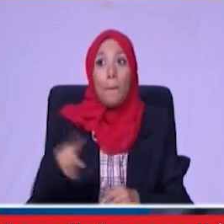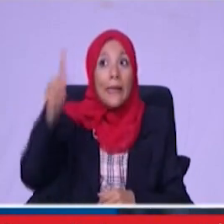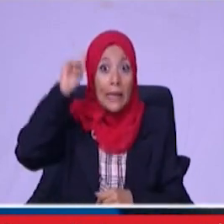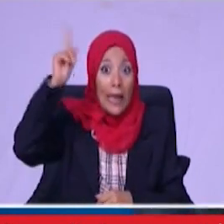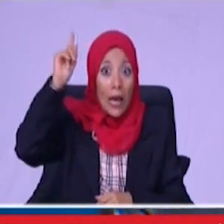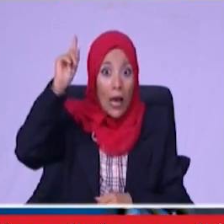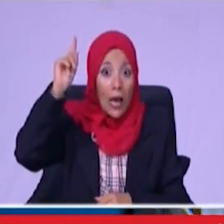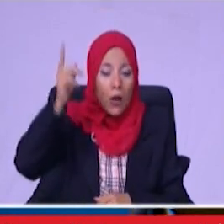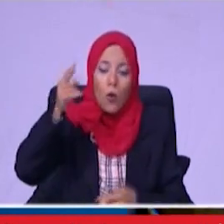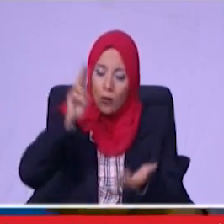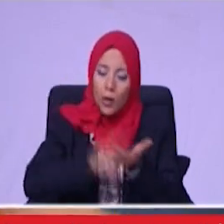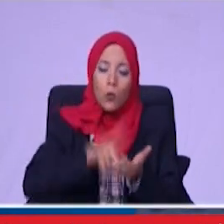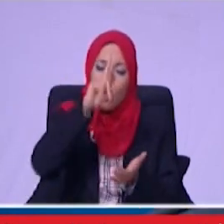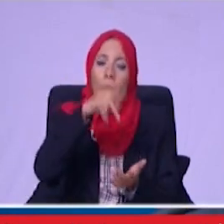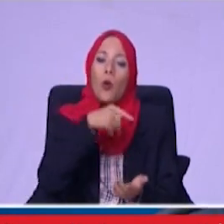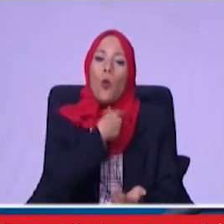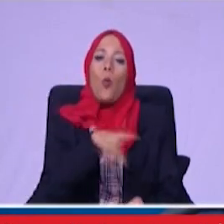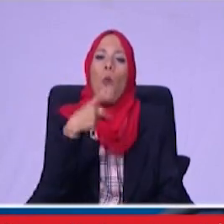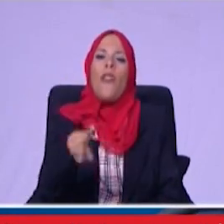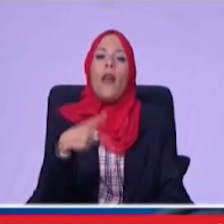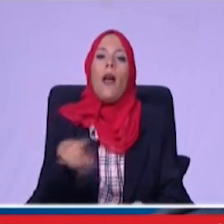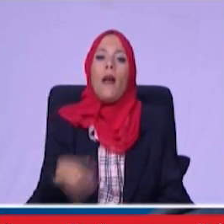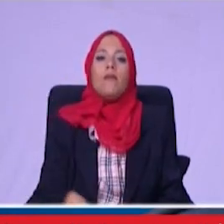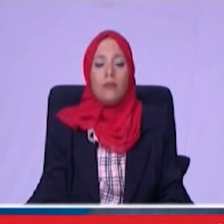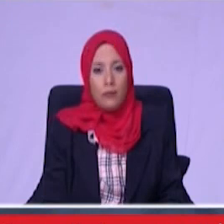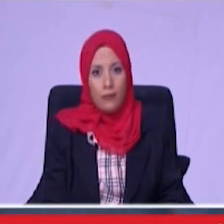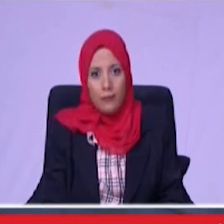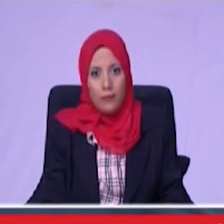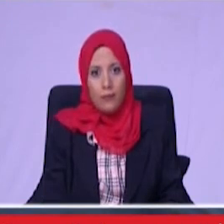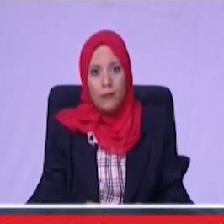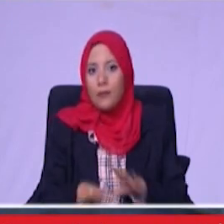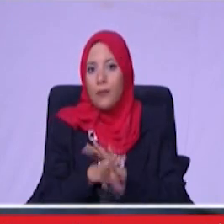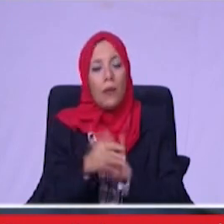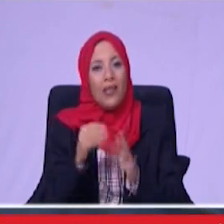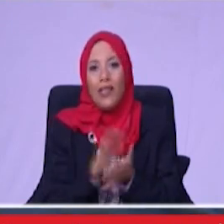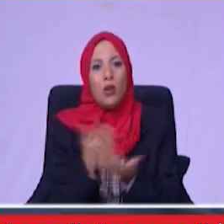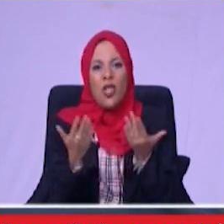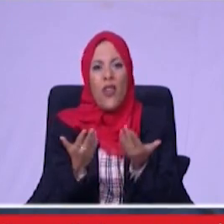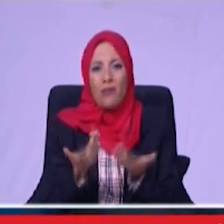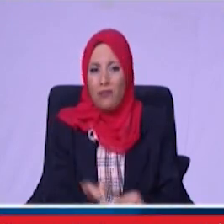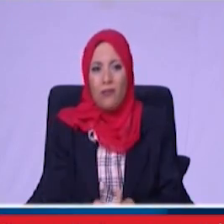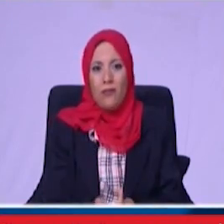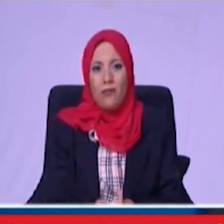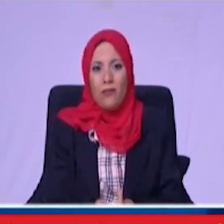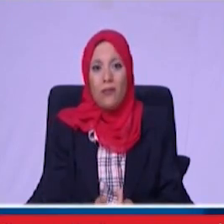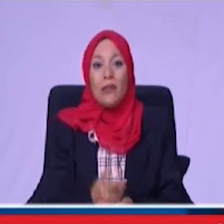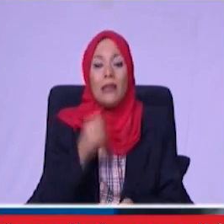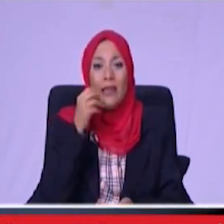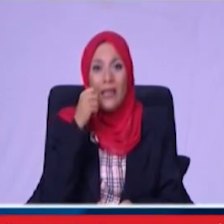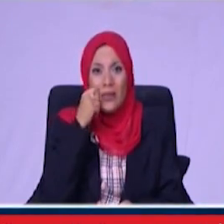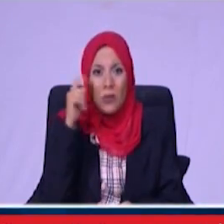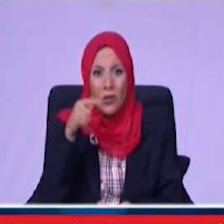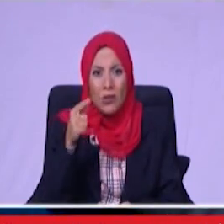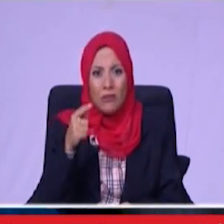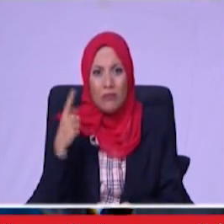في شفاعه منفيه اللي هي شفاعه الكافرين فما تنفعهم شفاعه الشافعين مال الظالمين من